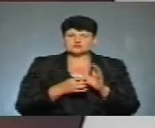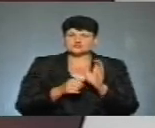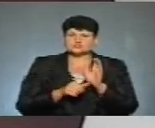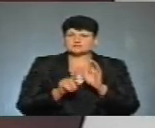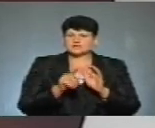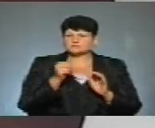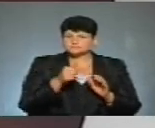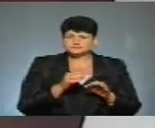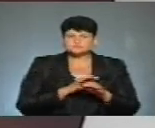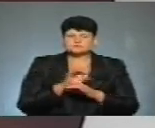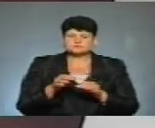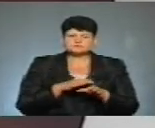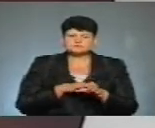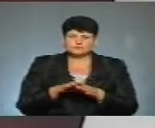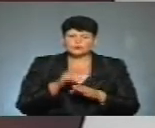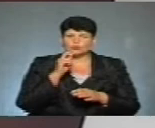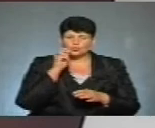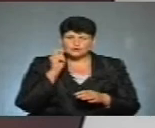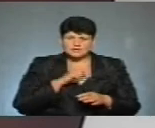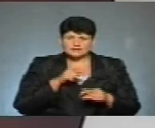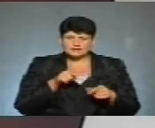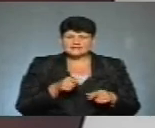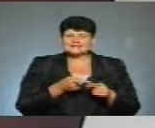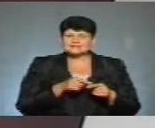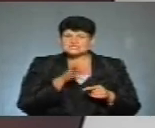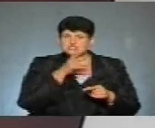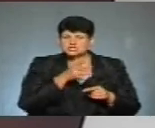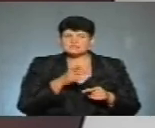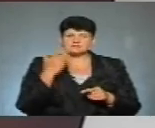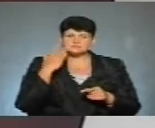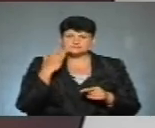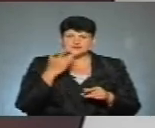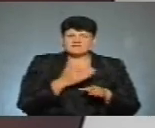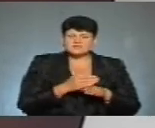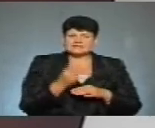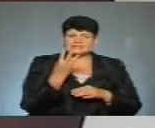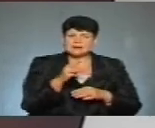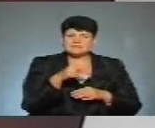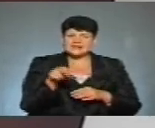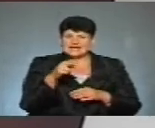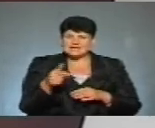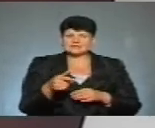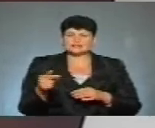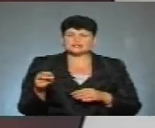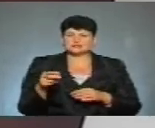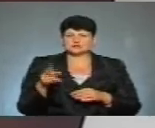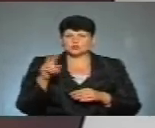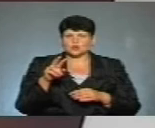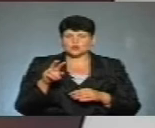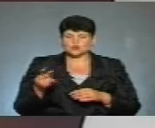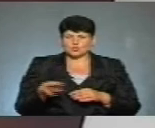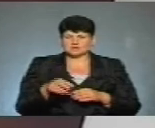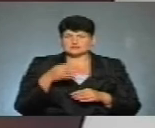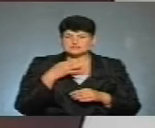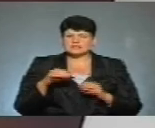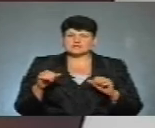На проєкти, які реалізовували в Україні, за цей час Сполучені Штати виділили 3 мільярди доларів, повідомив керівник проєктів з